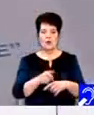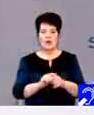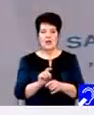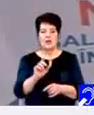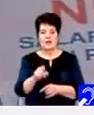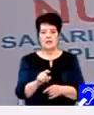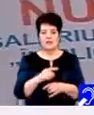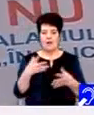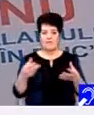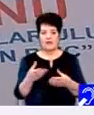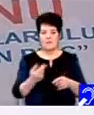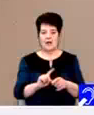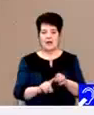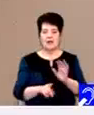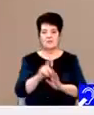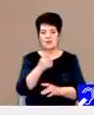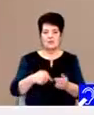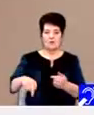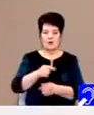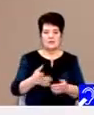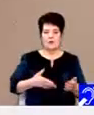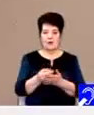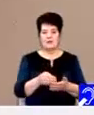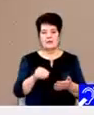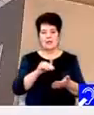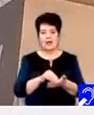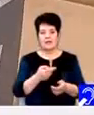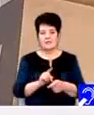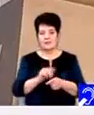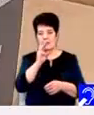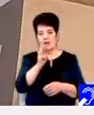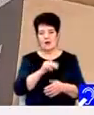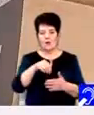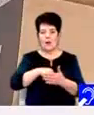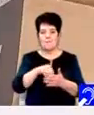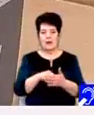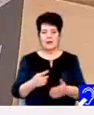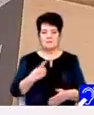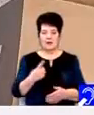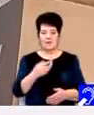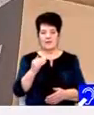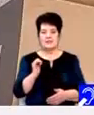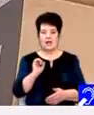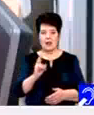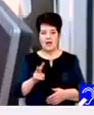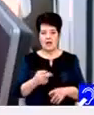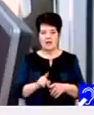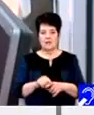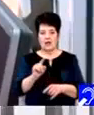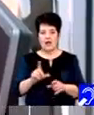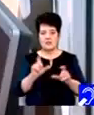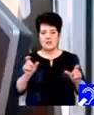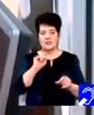Toleranță zero față de firmele care încearcă să ocolească plata unor taxe prin achitarea salariului în plic. Inspectoratul Fiscal demarează controle la